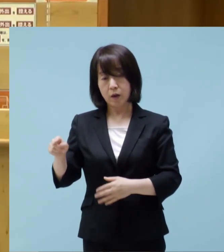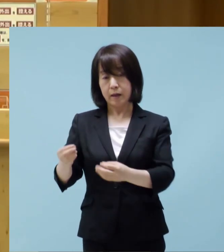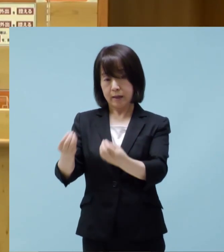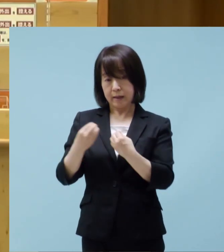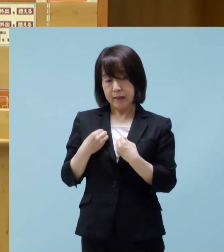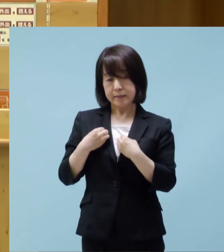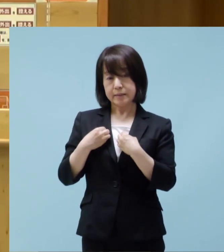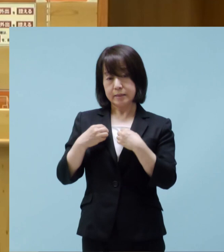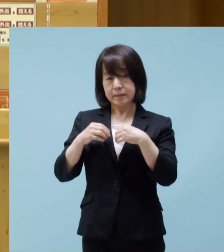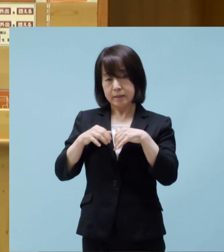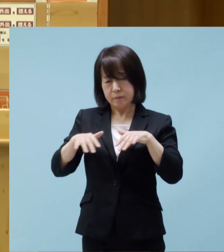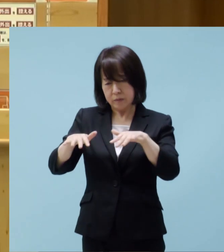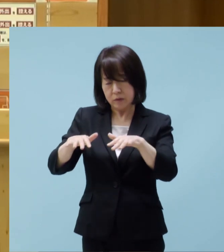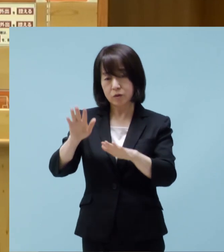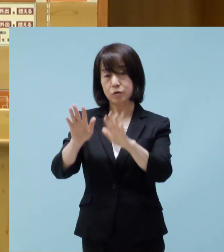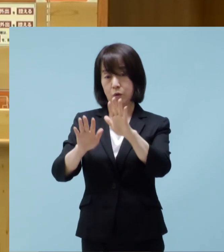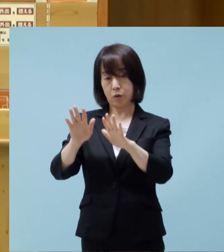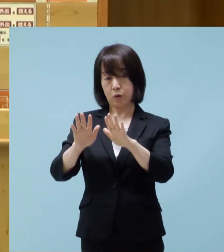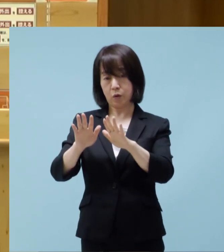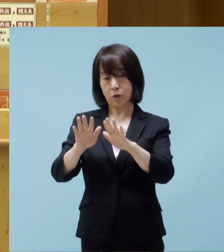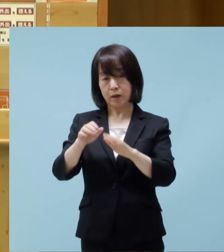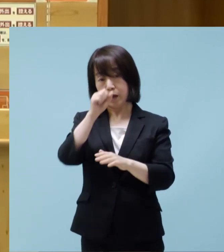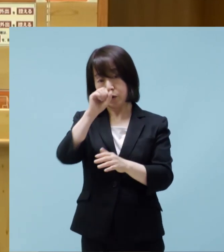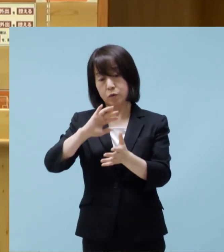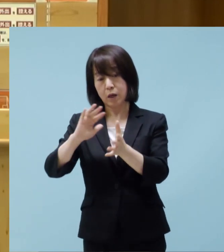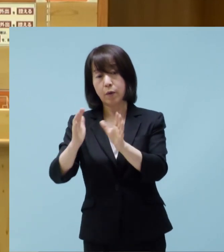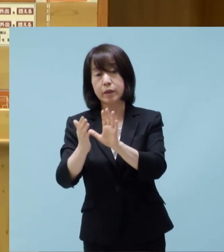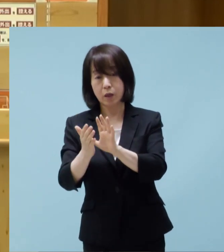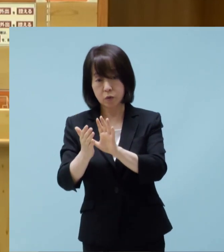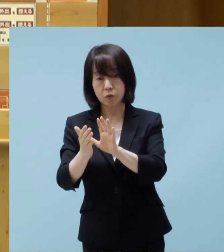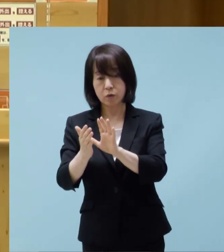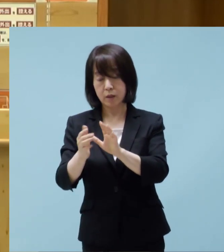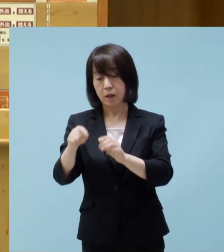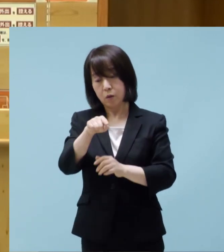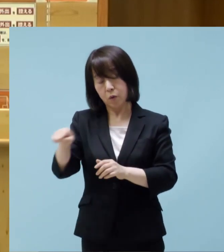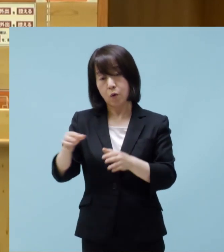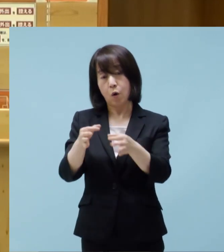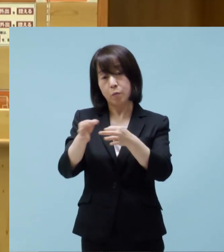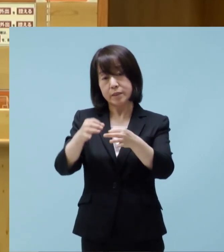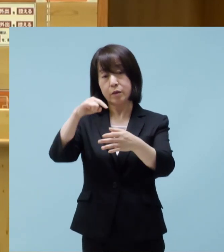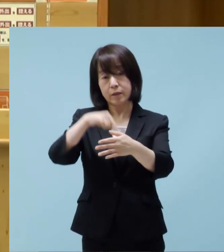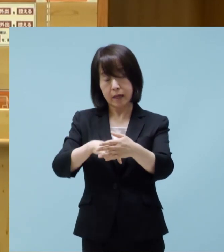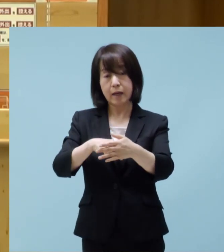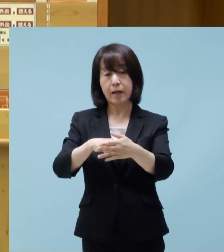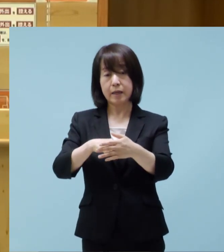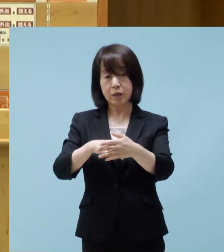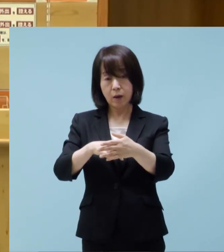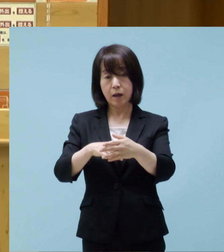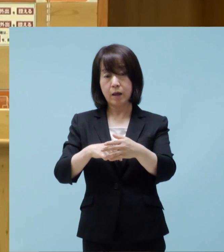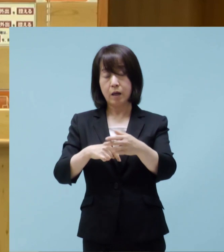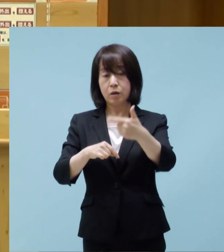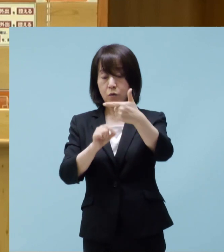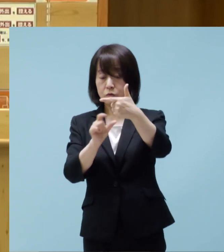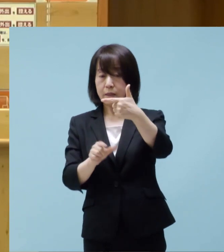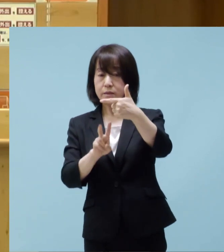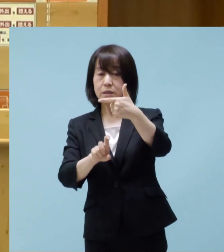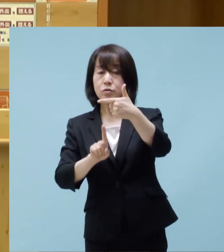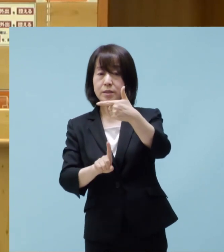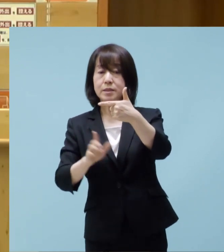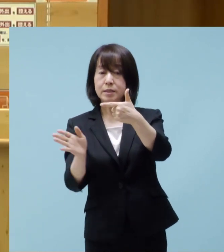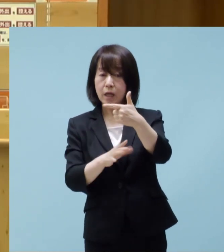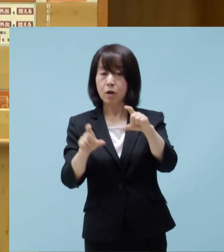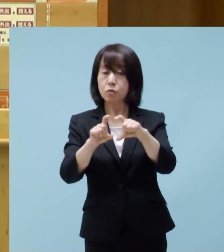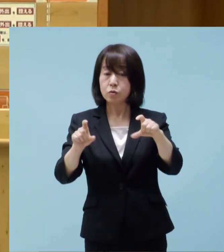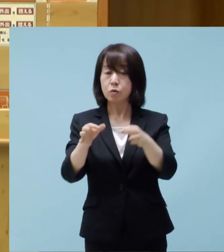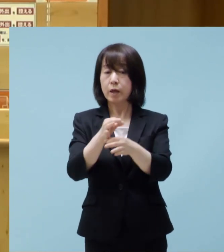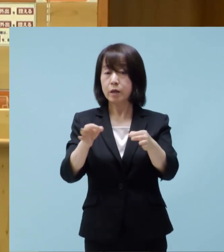ですね、事業者の中にも、まあ、21日から、まあ、通常営業できると期待してた飲食店の声